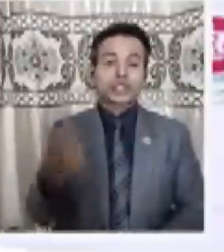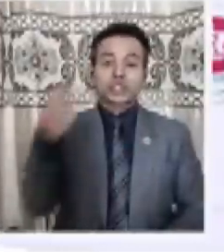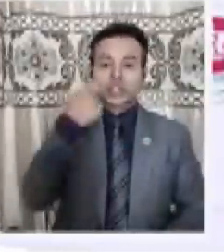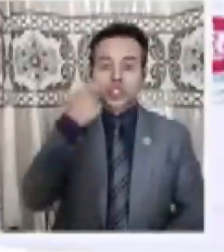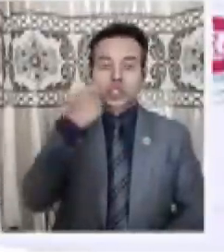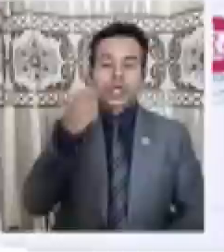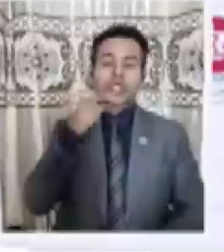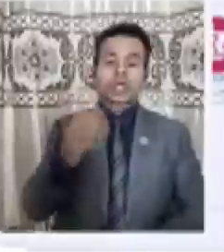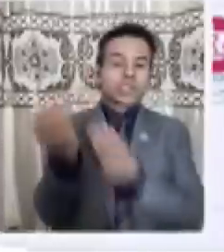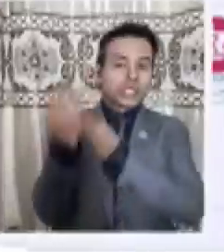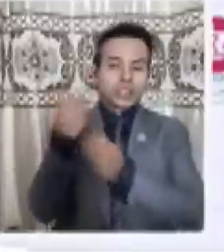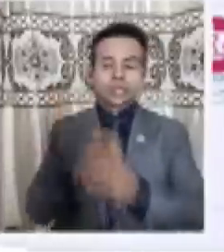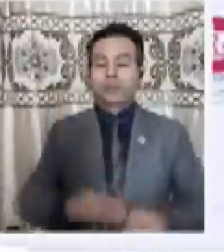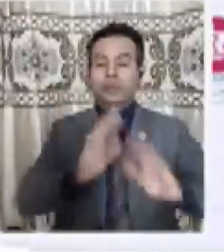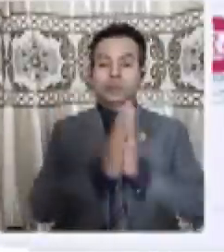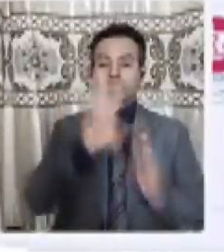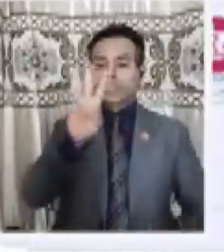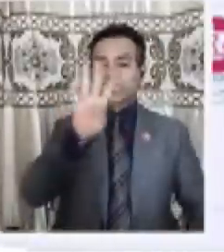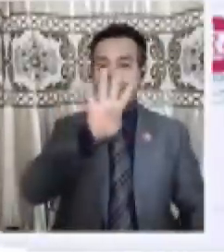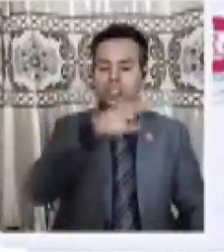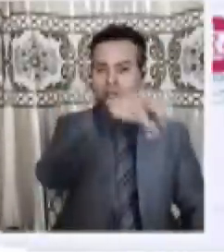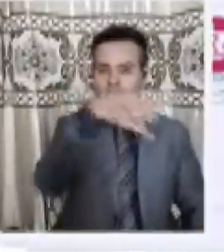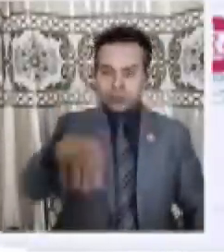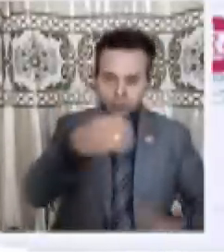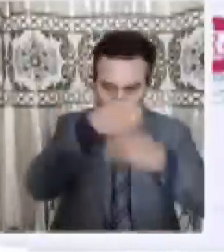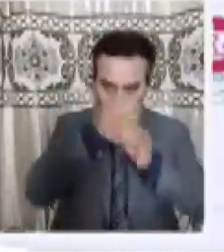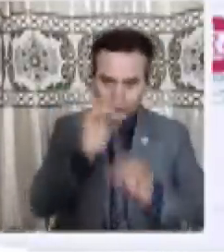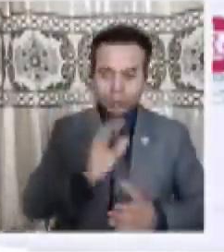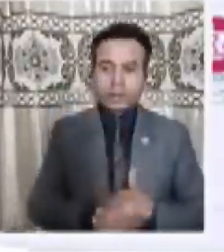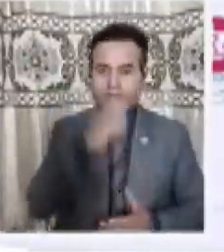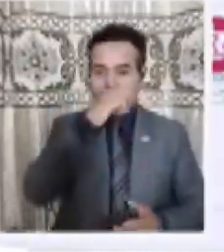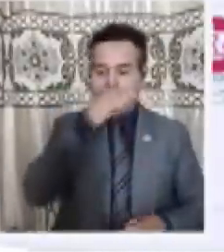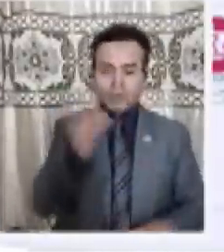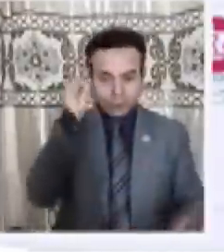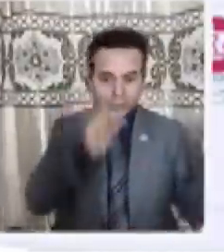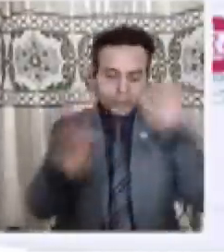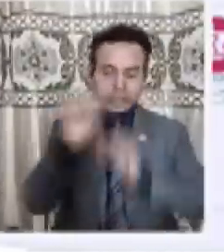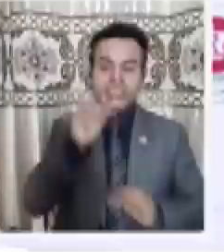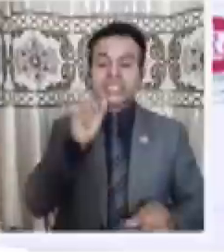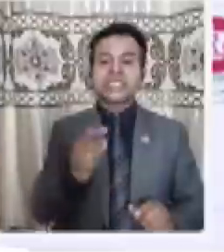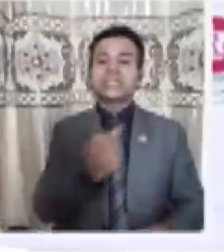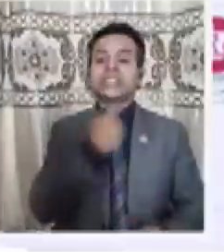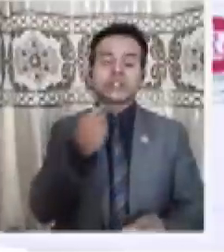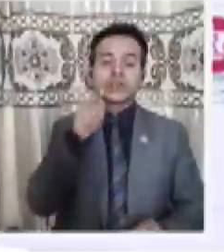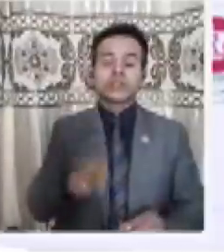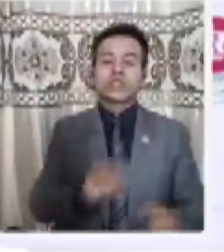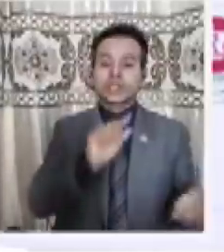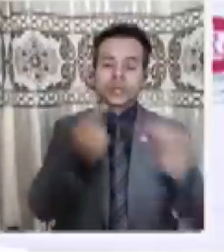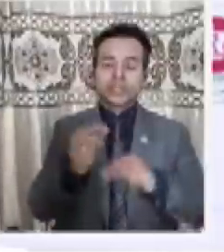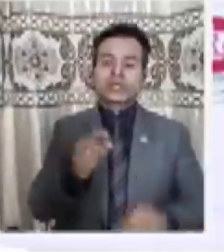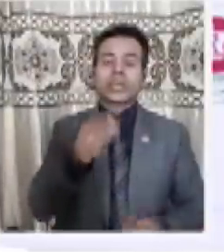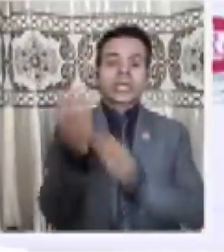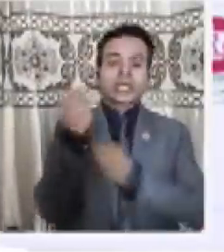পরীক্ষাগার 34টি, রিসার্চ ইনস্টিটিউট এবং ইউনিভার্সিটি এগুলো 11টি,